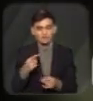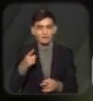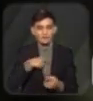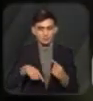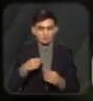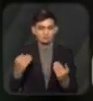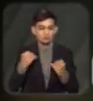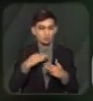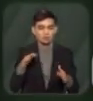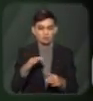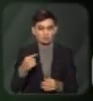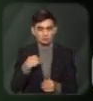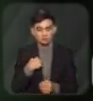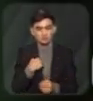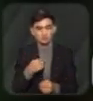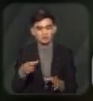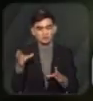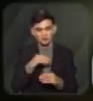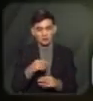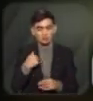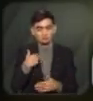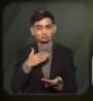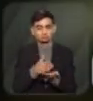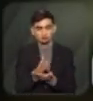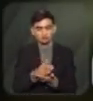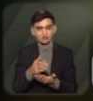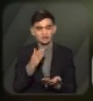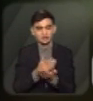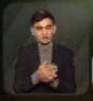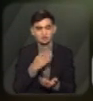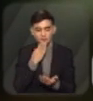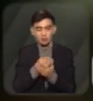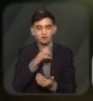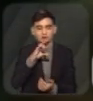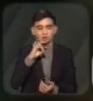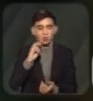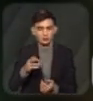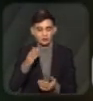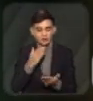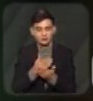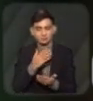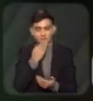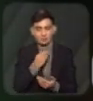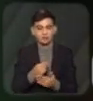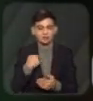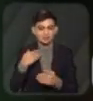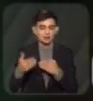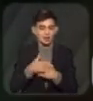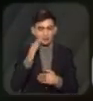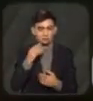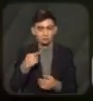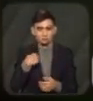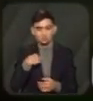не трогали. Мы все ведем груз в сроки. За каждый срок нас наказывают. Мы